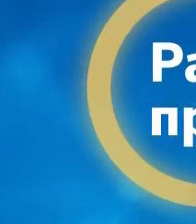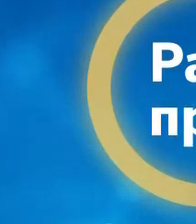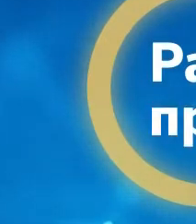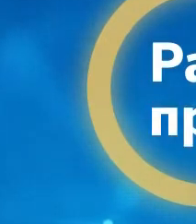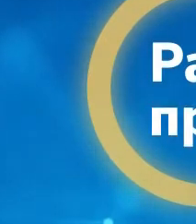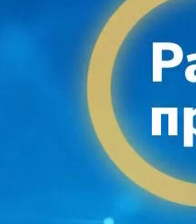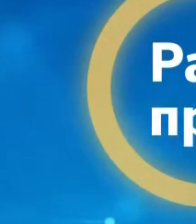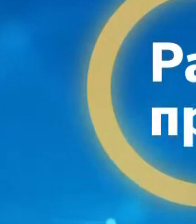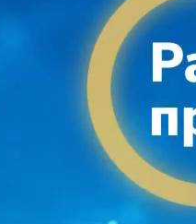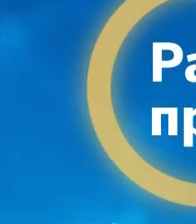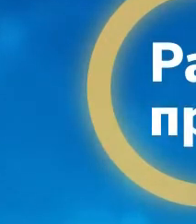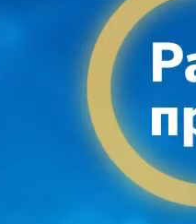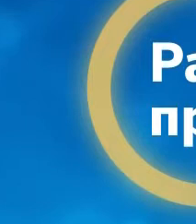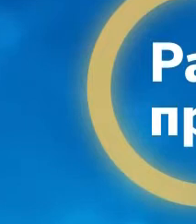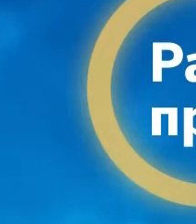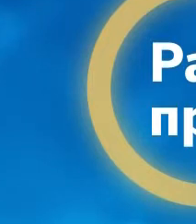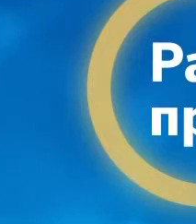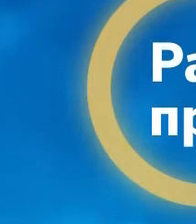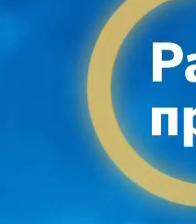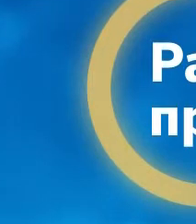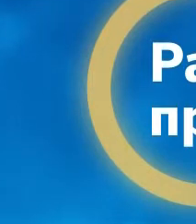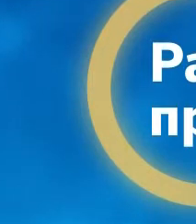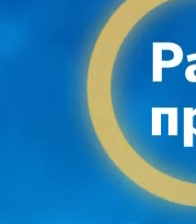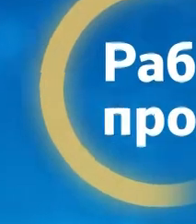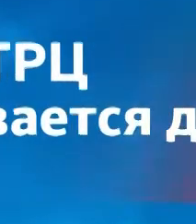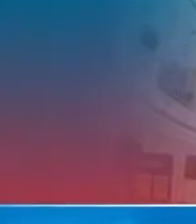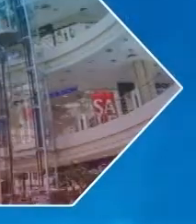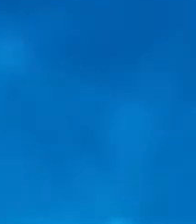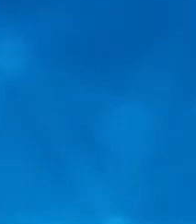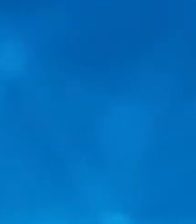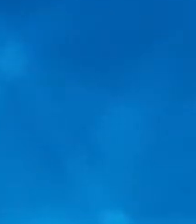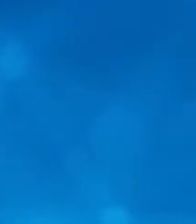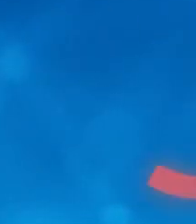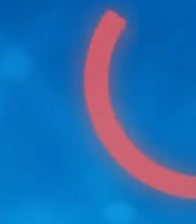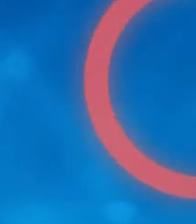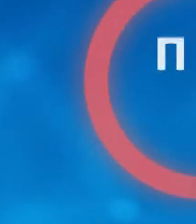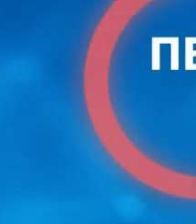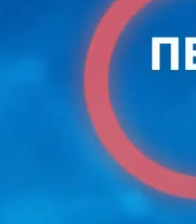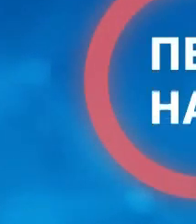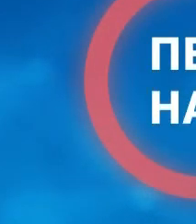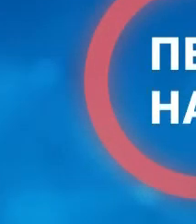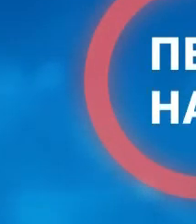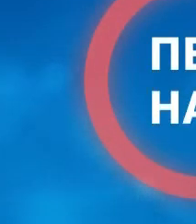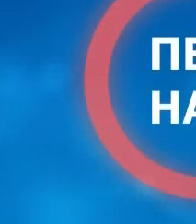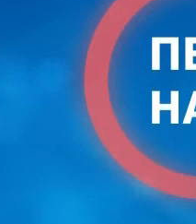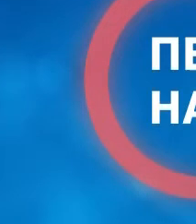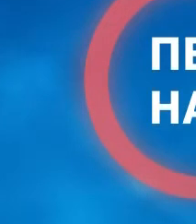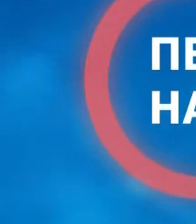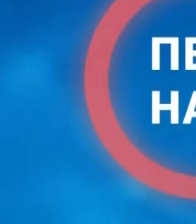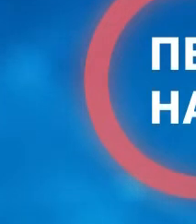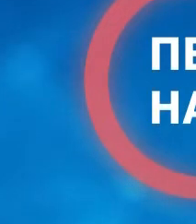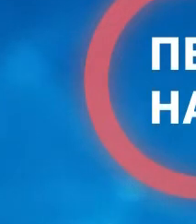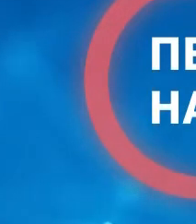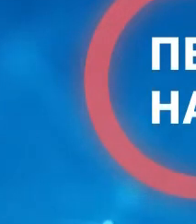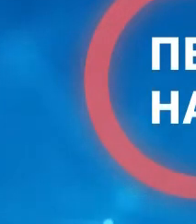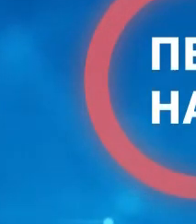будни, выходные и праздничные дни до 17:00. Кафе и рестораны на Шамбулаке и Медеу продолжат свою